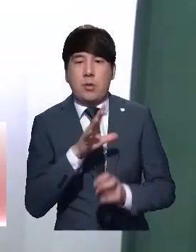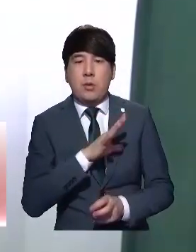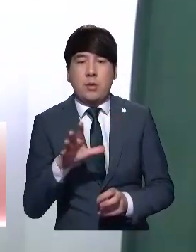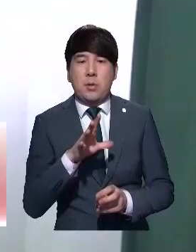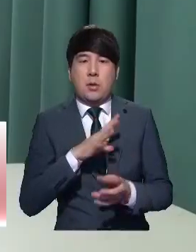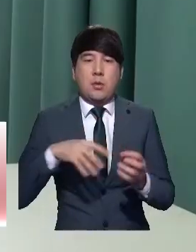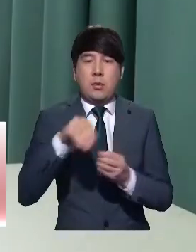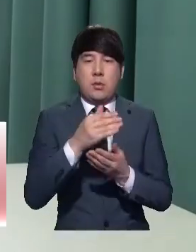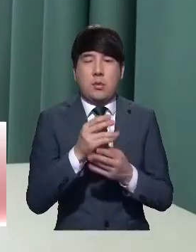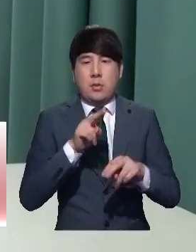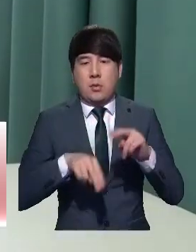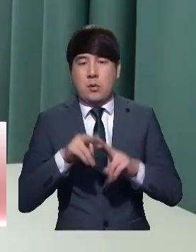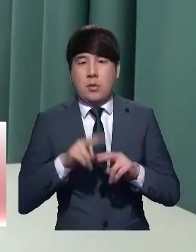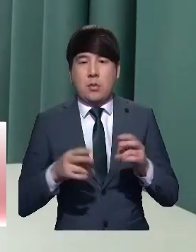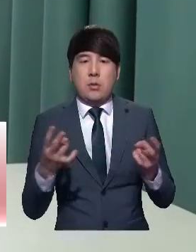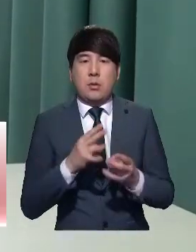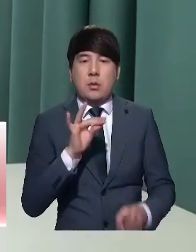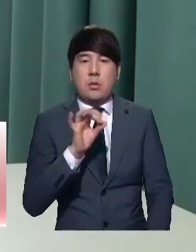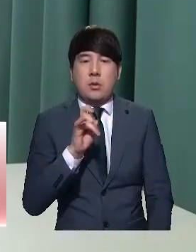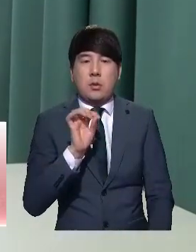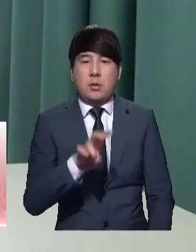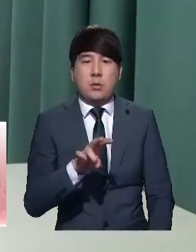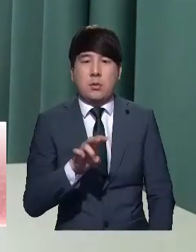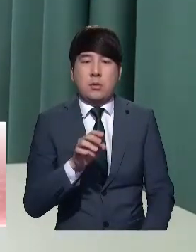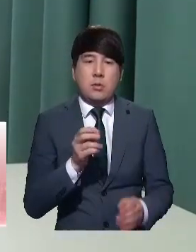еще один построиться. А Иртыш у нас самый такой, и